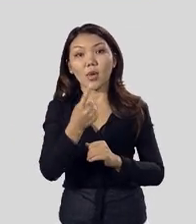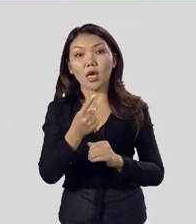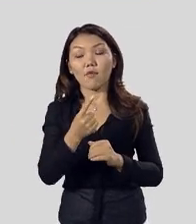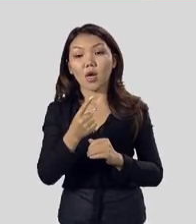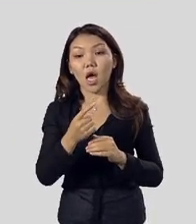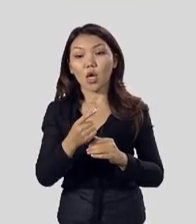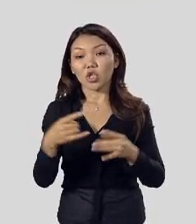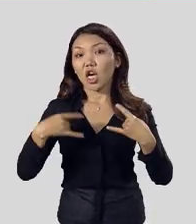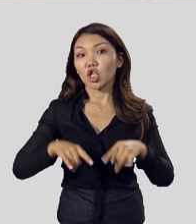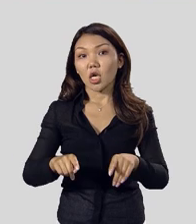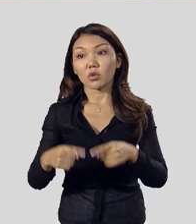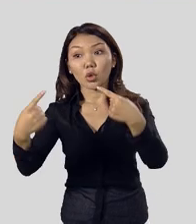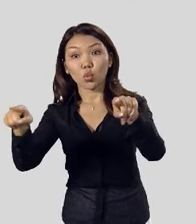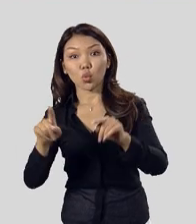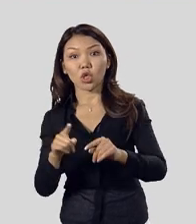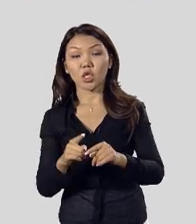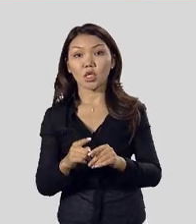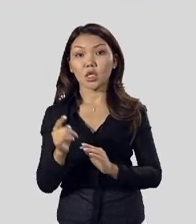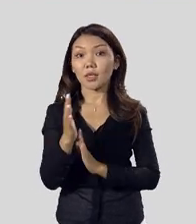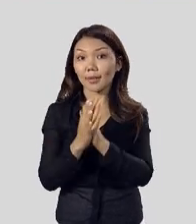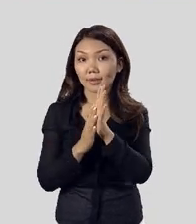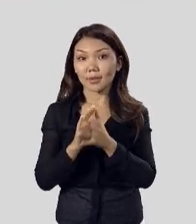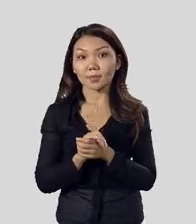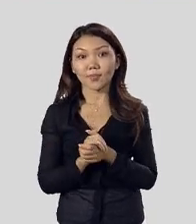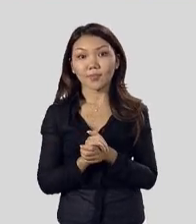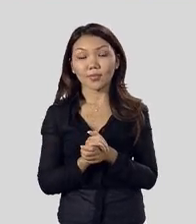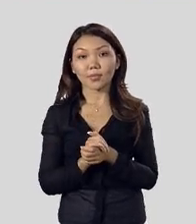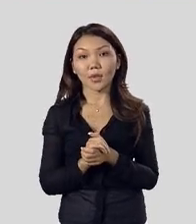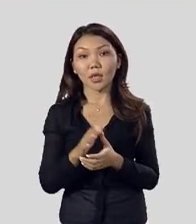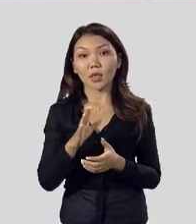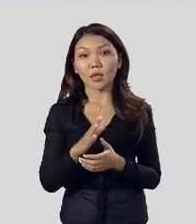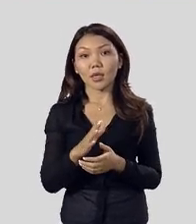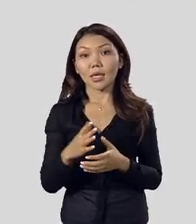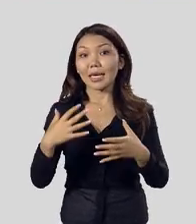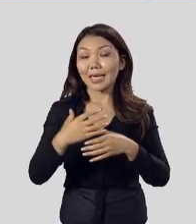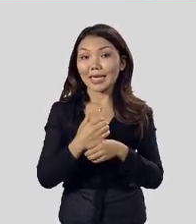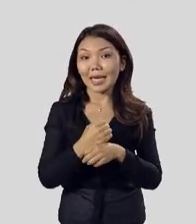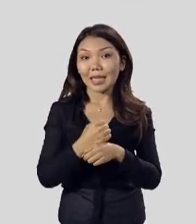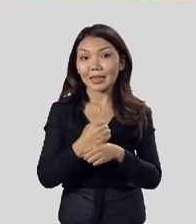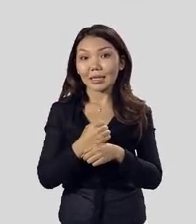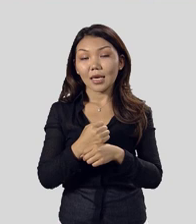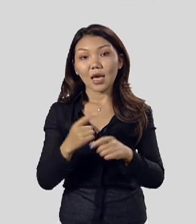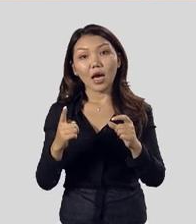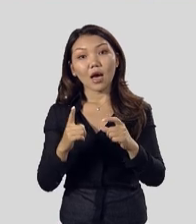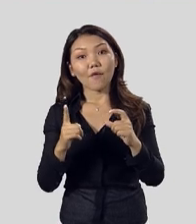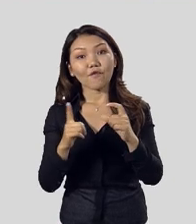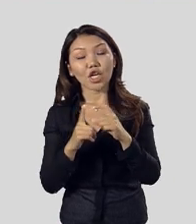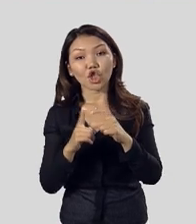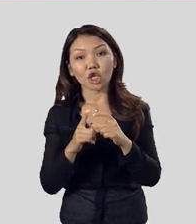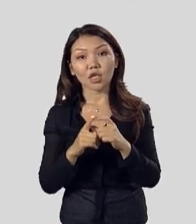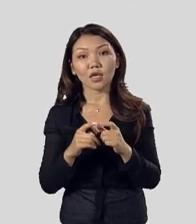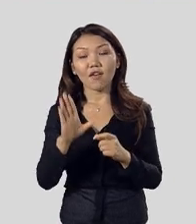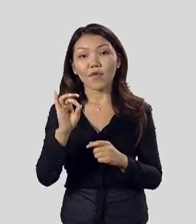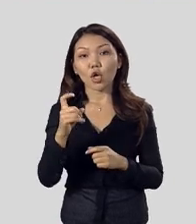очень важным дополнением к клеточной теории стала краткое выражение рудольфа вирхова каждая